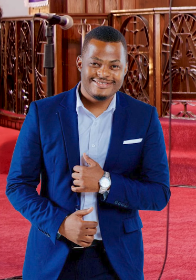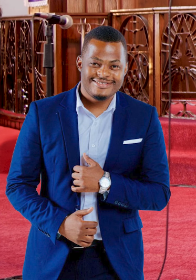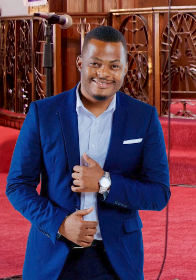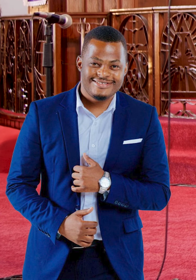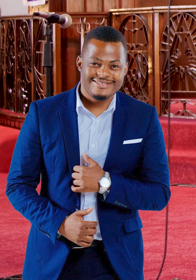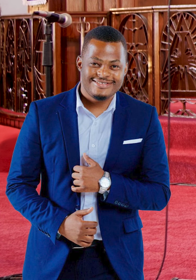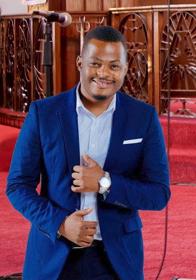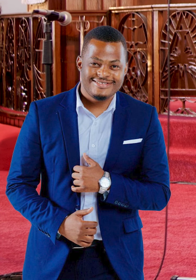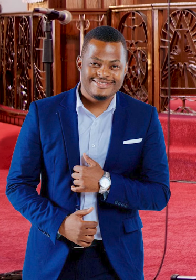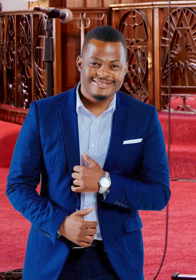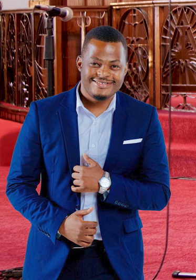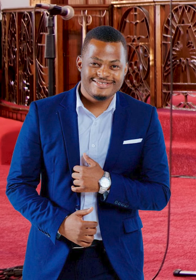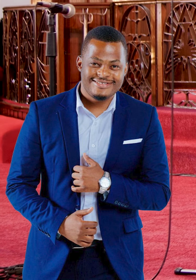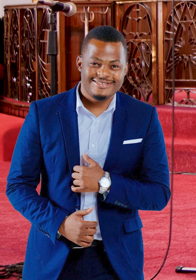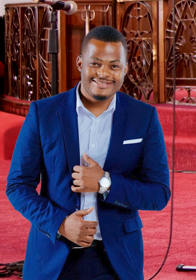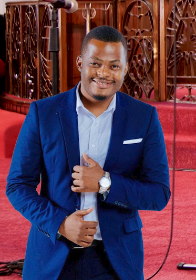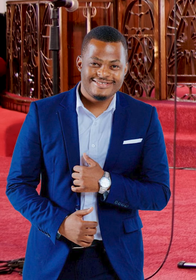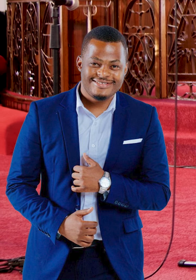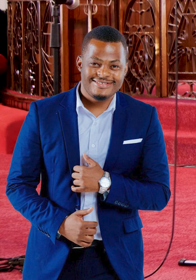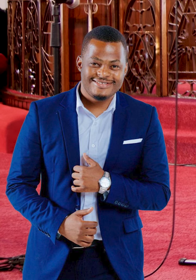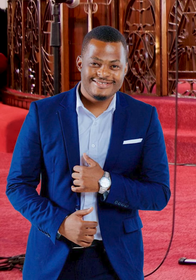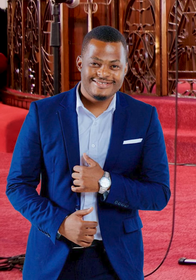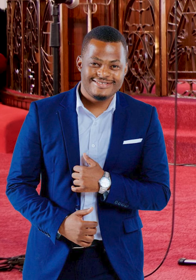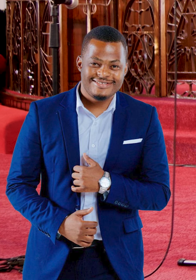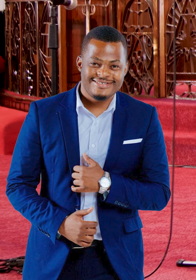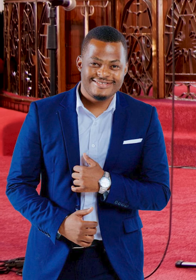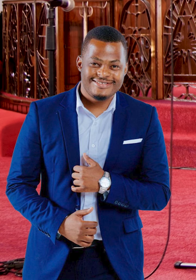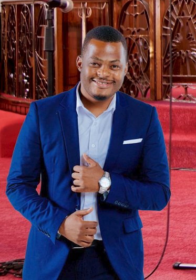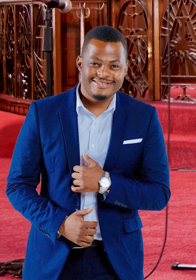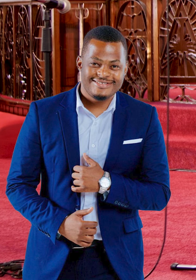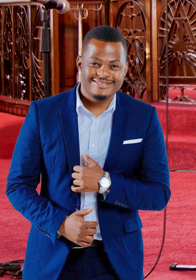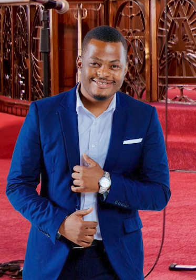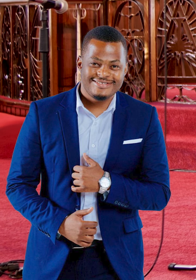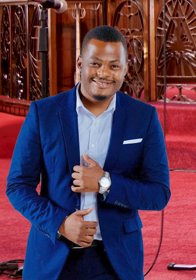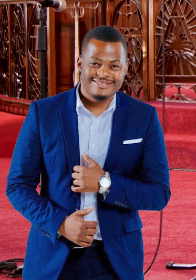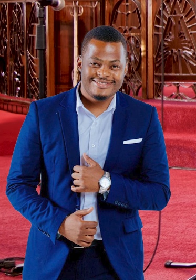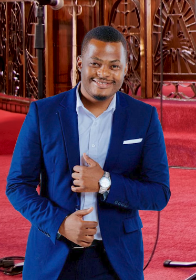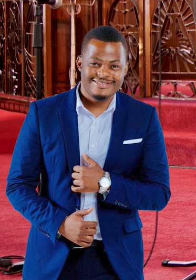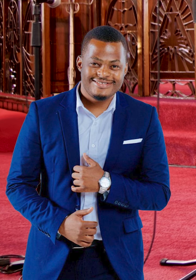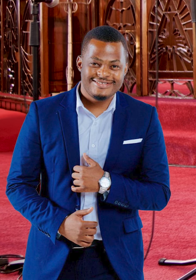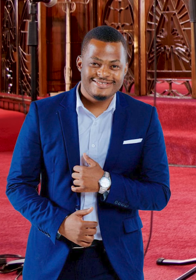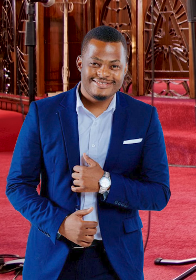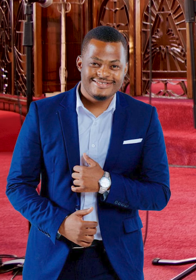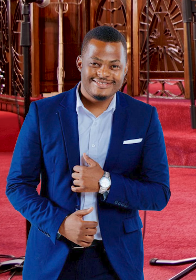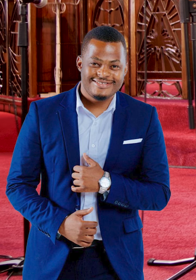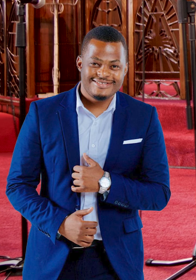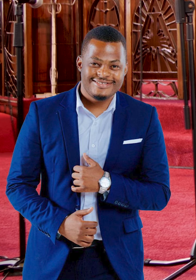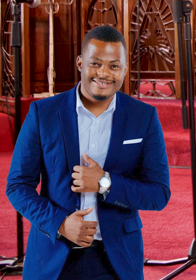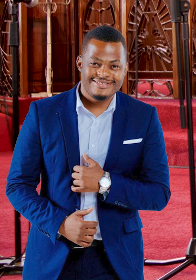familia, ndugu, jamaa na rafiki. Tukupendewe hivi lakini imekuwa hivi leo na tumekutana hapa kama